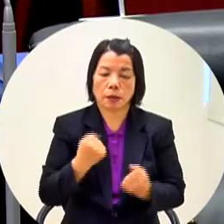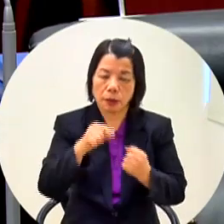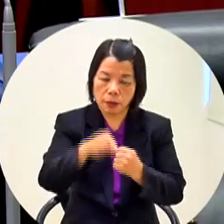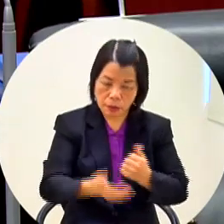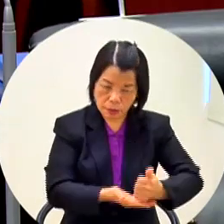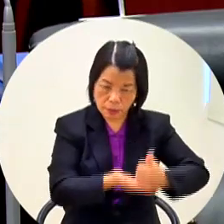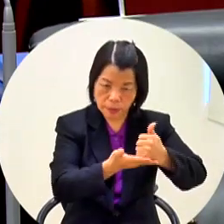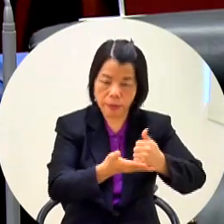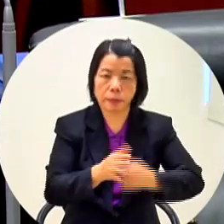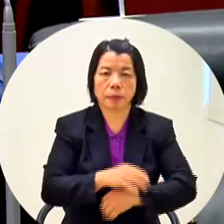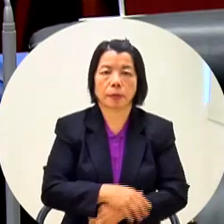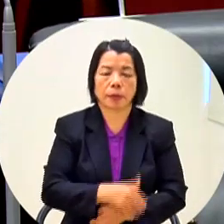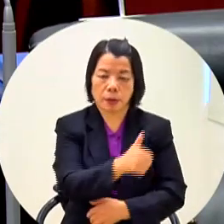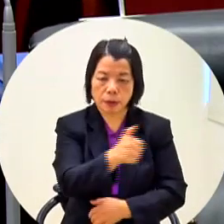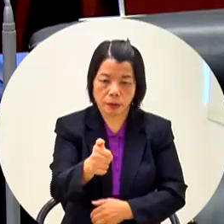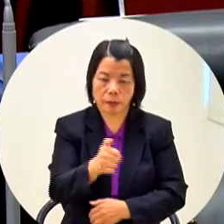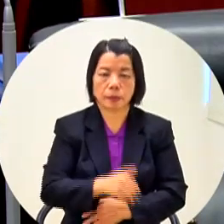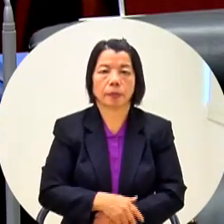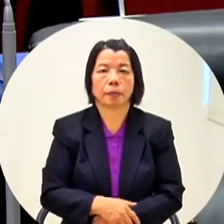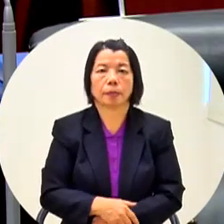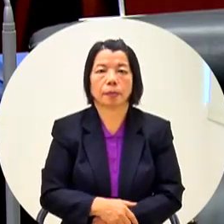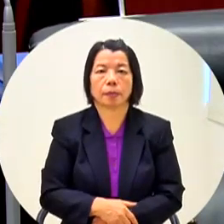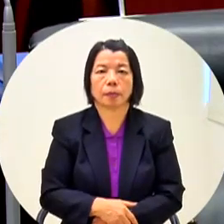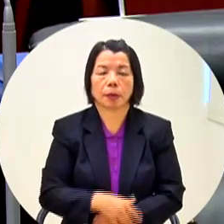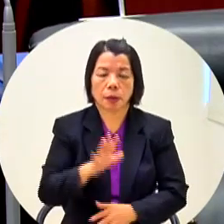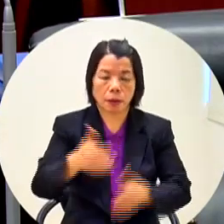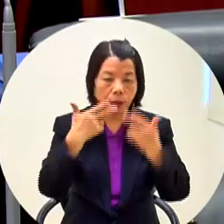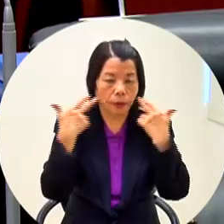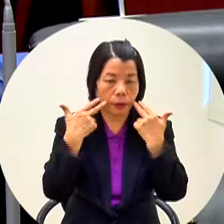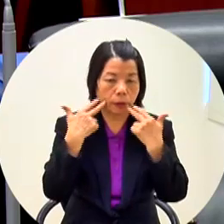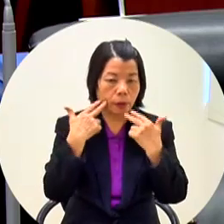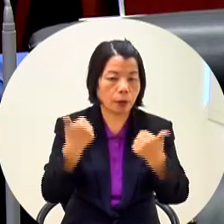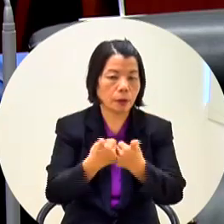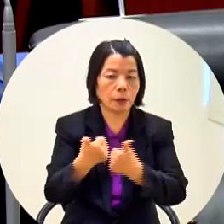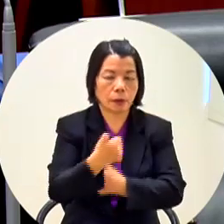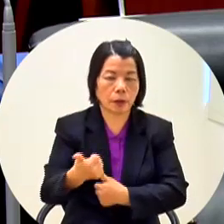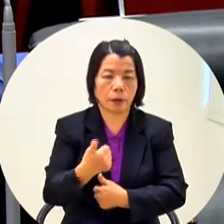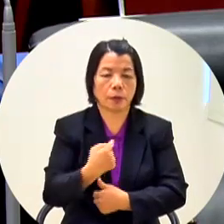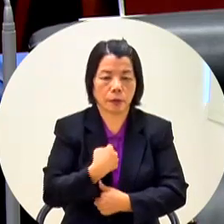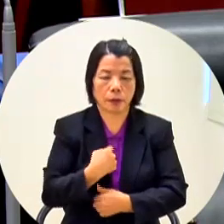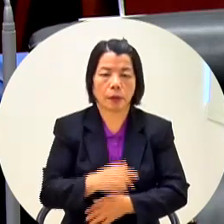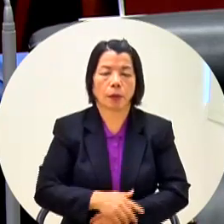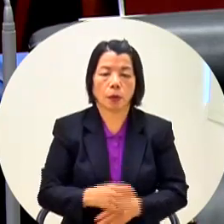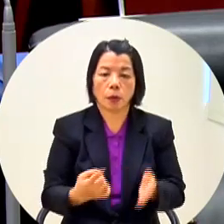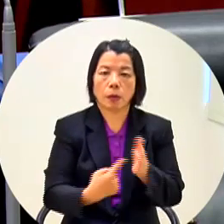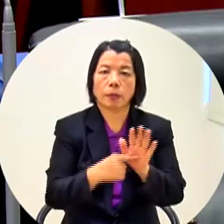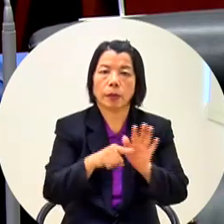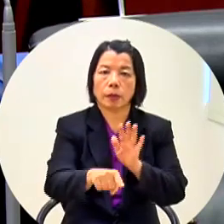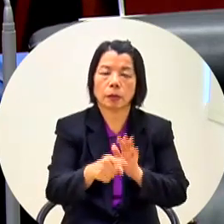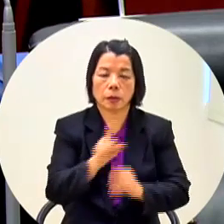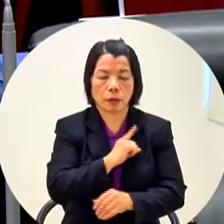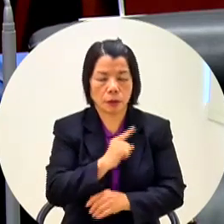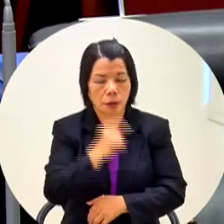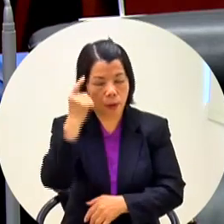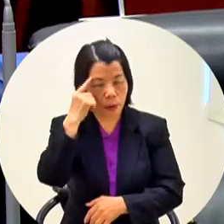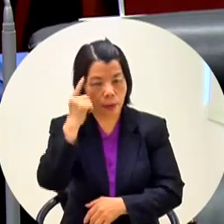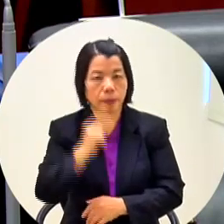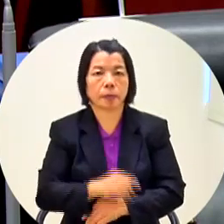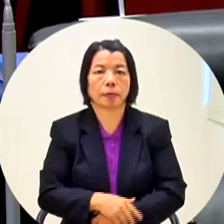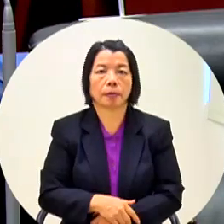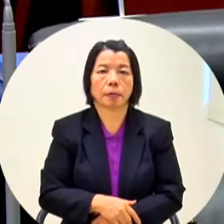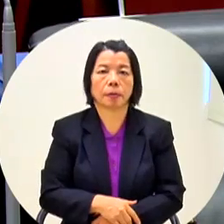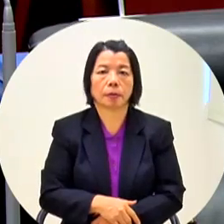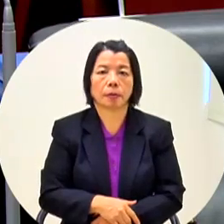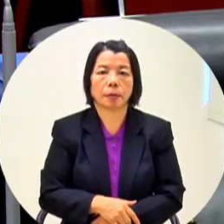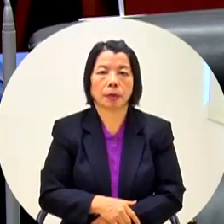跟感谢。那基于原住民的议员哈，我当然也要表示一下我自己的一个看法啊，以下